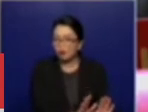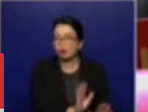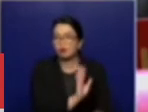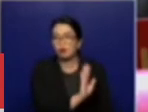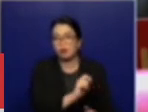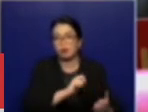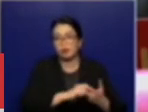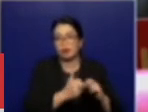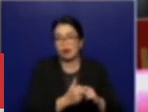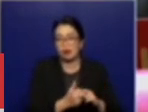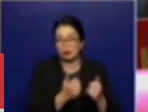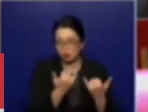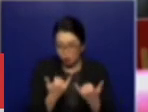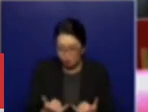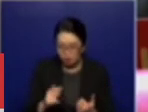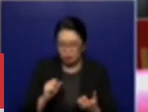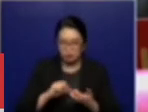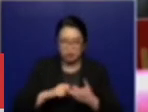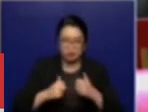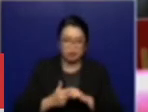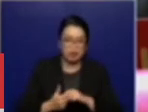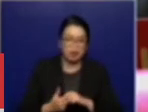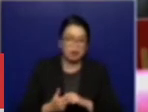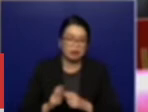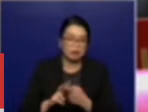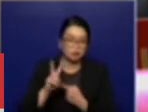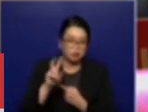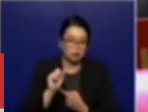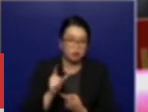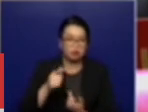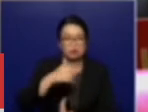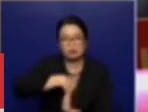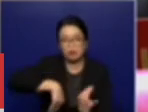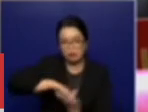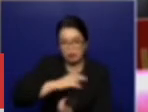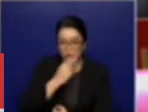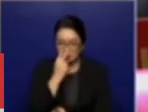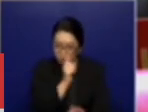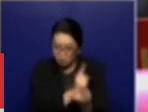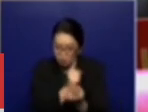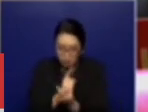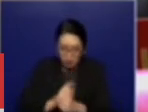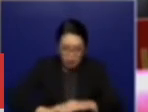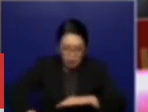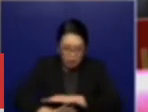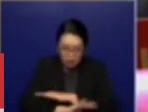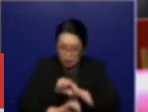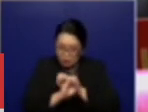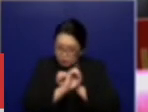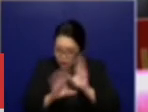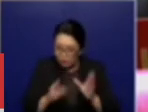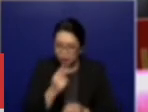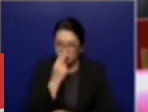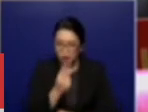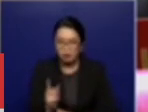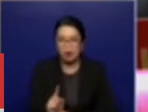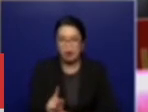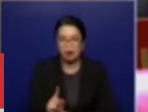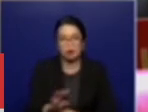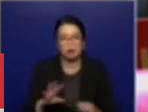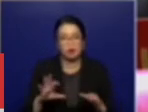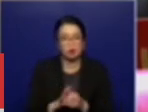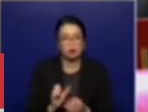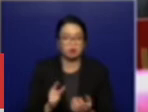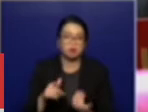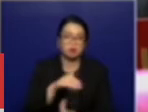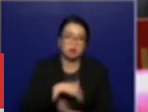ปัญหาเศรษฐกิจนะครับหลักฐานเชิงประจักษ์ในวันนี้นะครับเขาบอกเลยครับว่าเรื่องของเศรษฐกิ